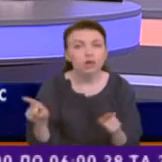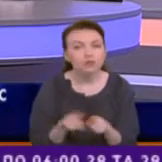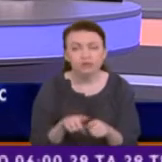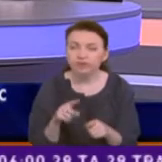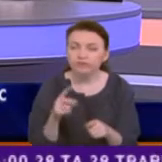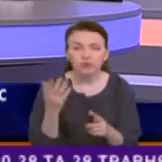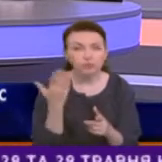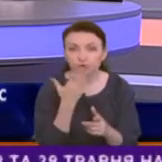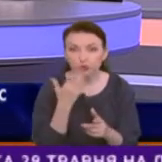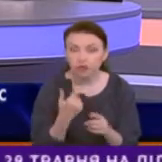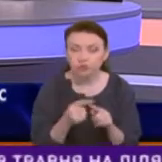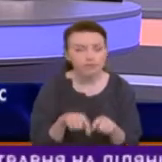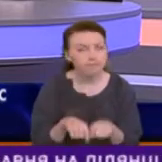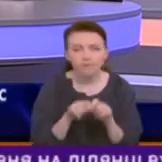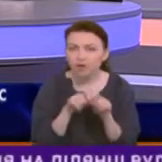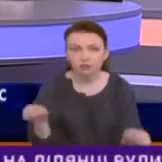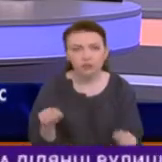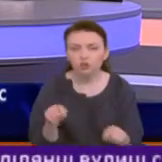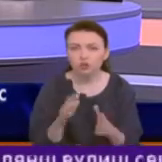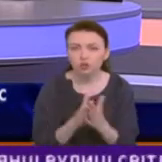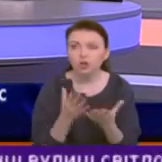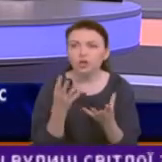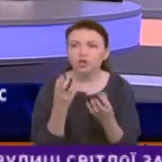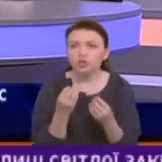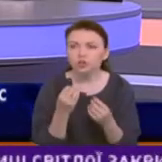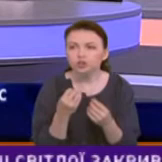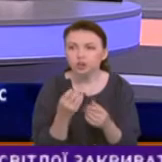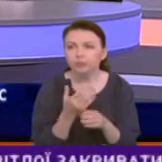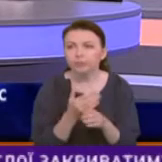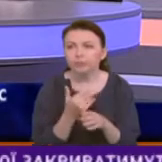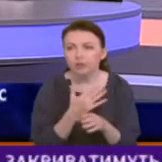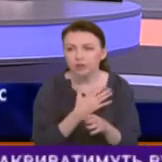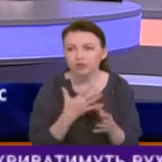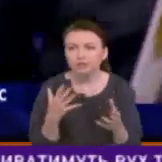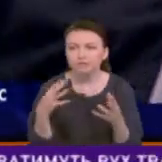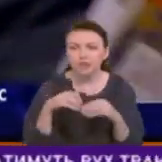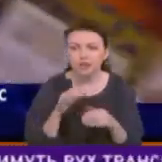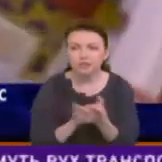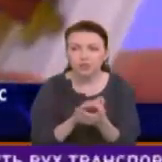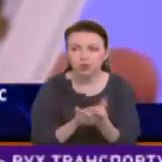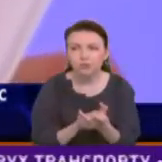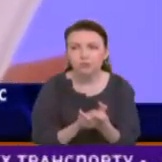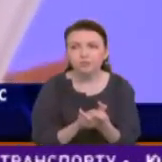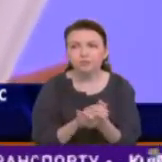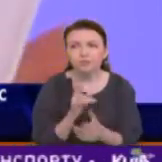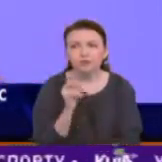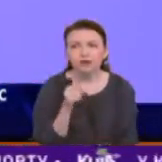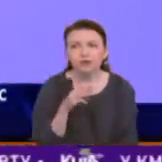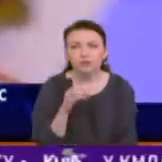не прочитаєте, хоча це відверта книжка. Ось іще, це вже наша спільна знайома з пані Людмилою, Катерина